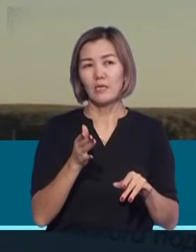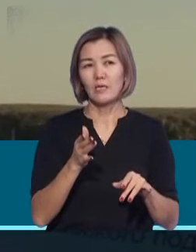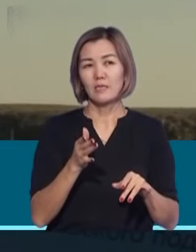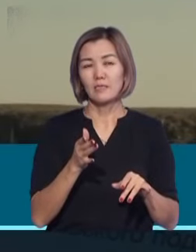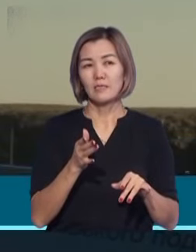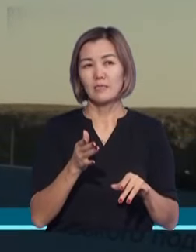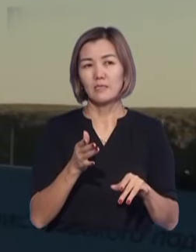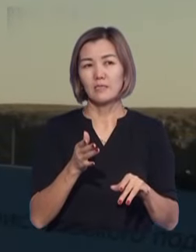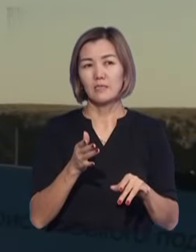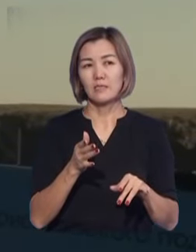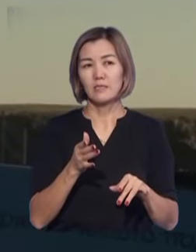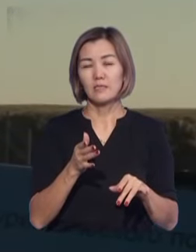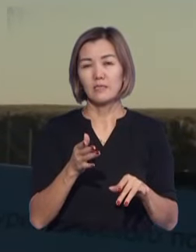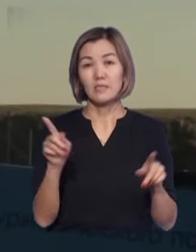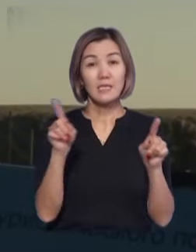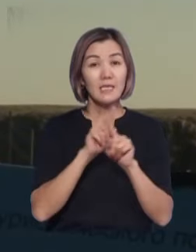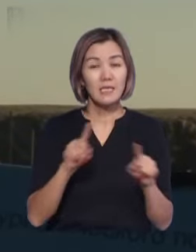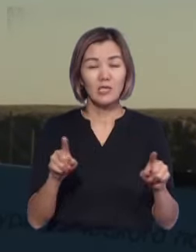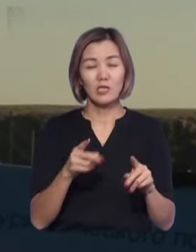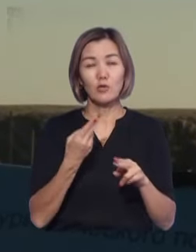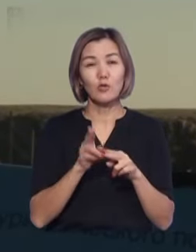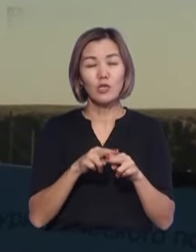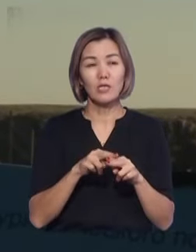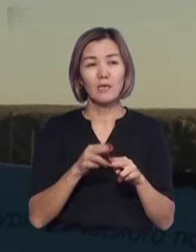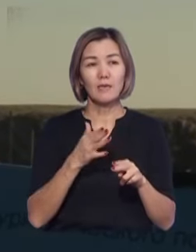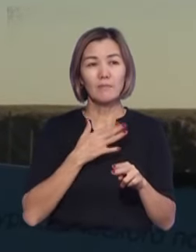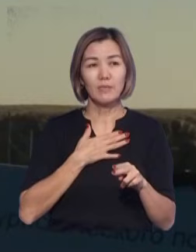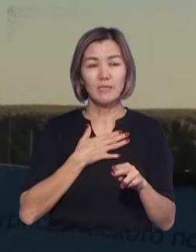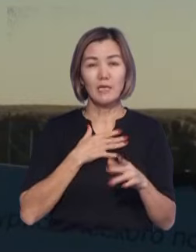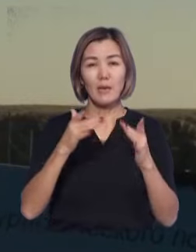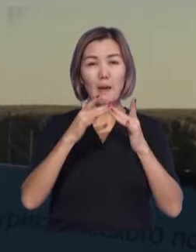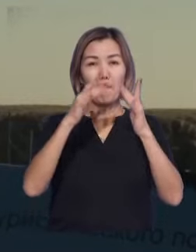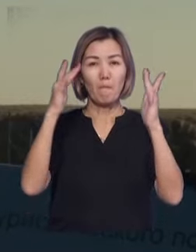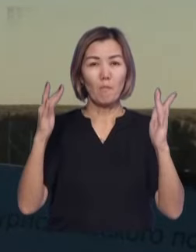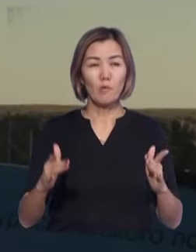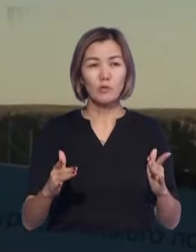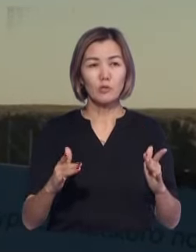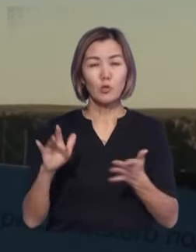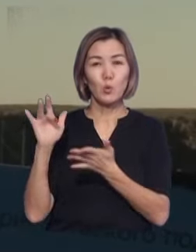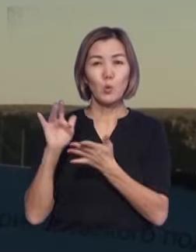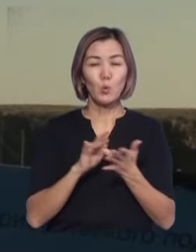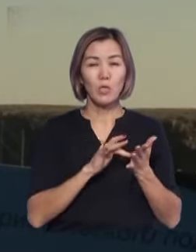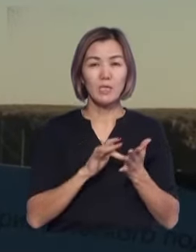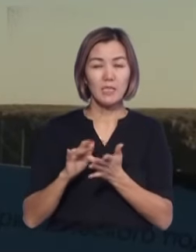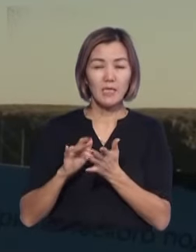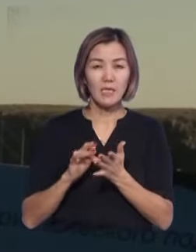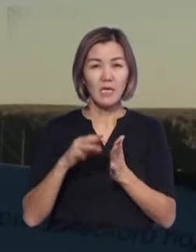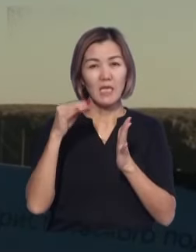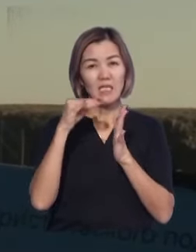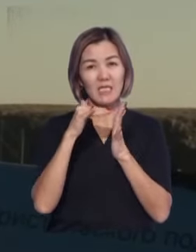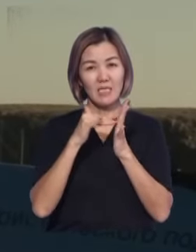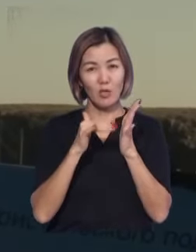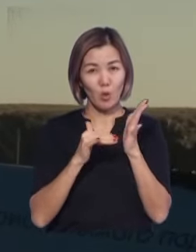Уникальный. Себебі, потому что ерекше, я. Себебі бізде мостымыз туристический, стеклянный болады.